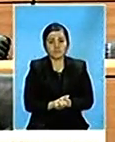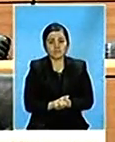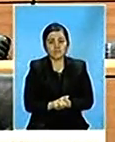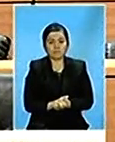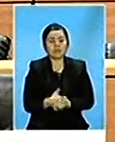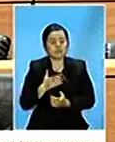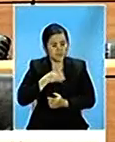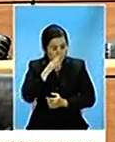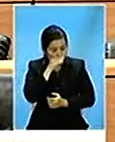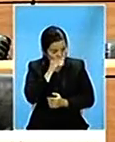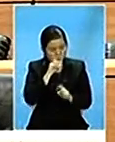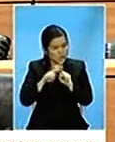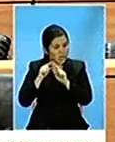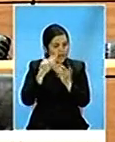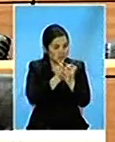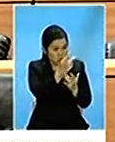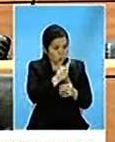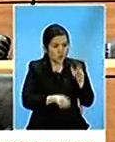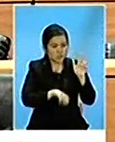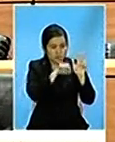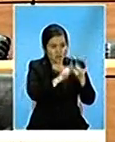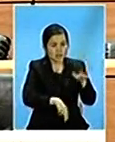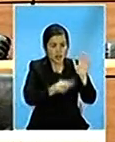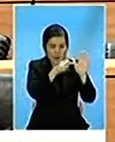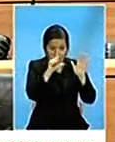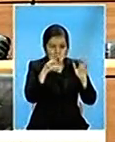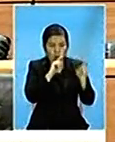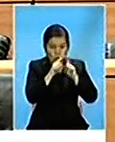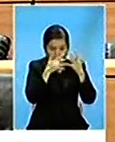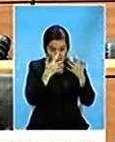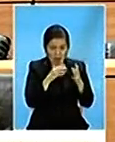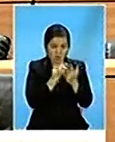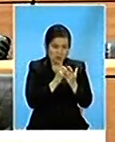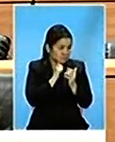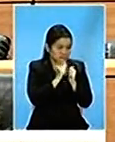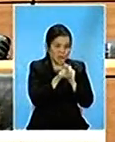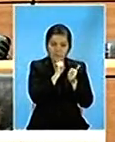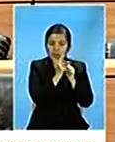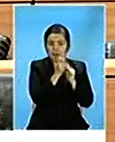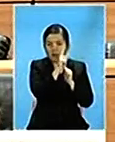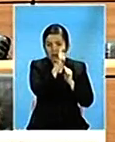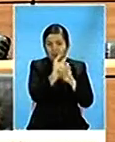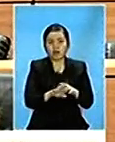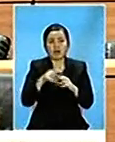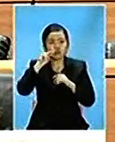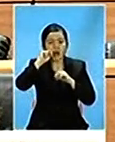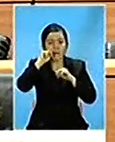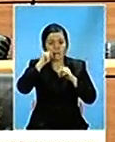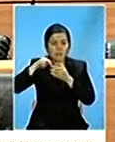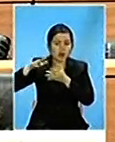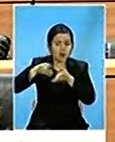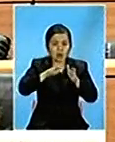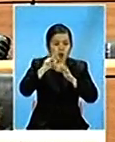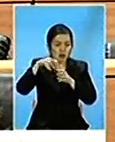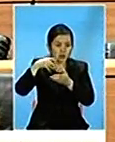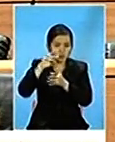ผมพูดหลายเรื่องนะครับเรื่องของเงินกู้ 350,000 ล้านก็พูดไปแล้วว่าจ่ายเงินไม่ทันแน่เลยผมพูดเรื่องการระบายน้ำทั้งระบบก็เล่า